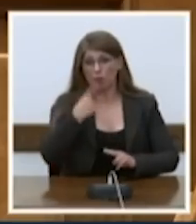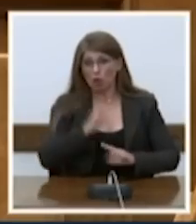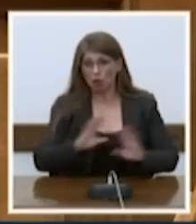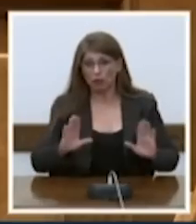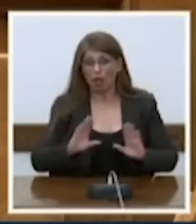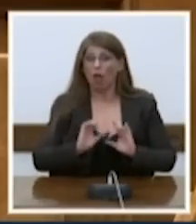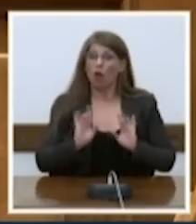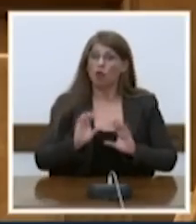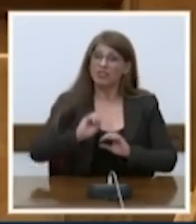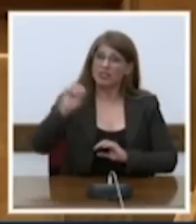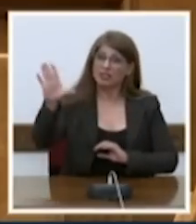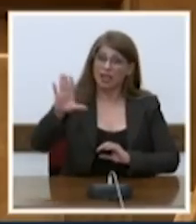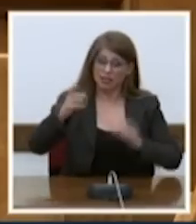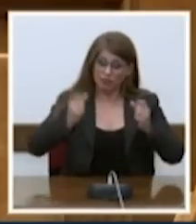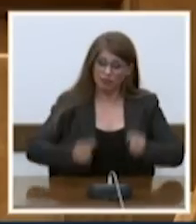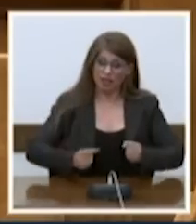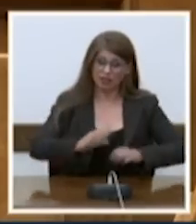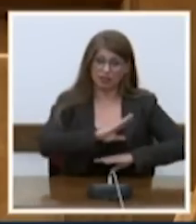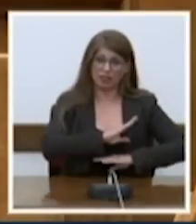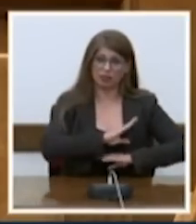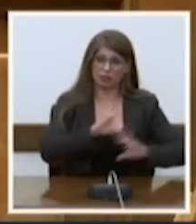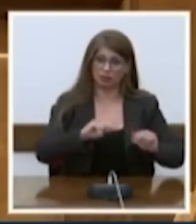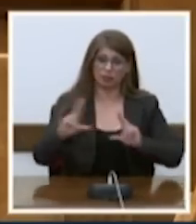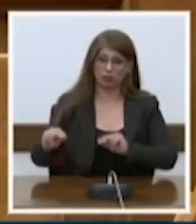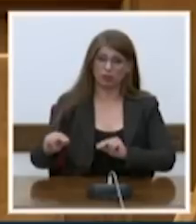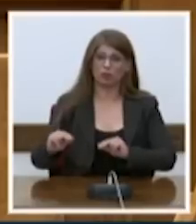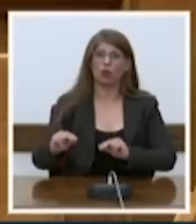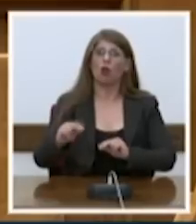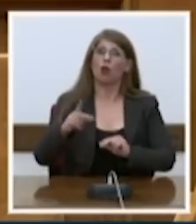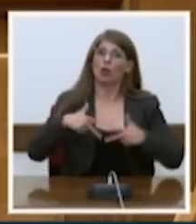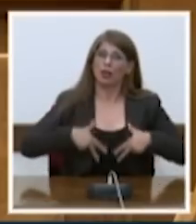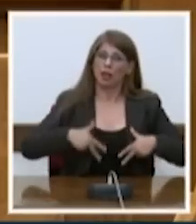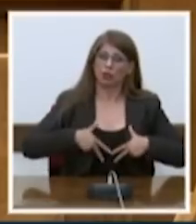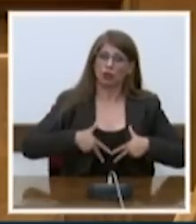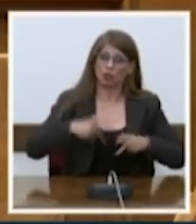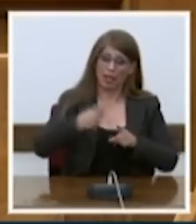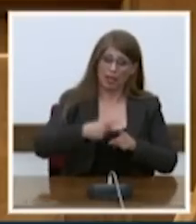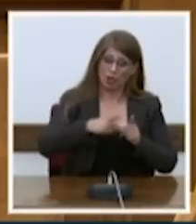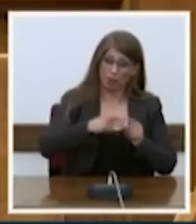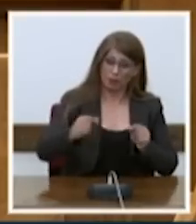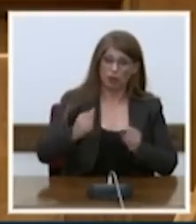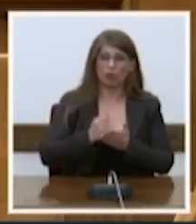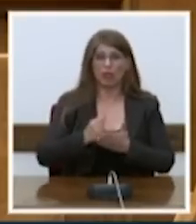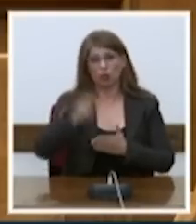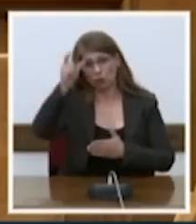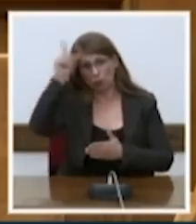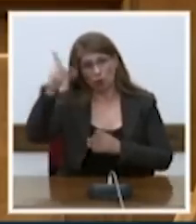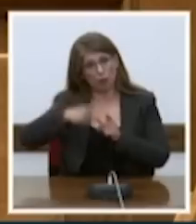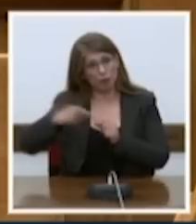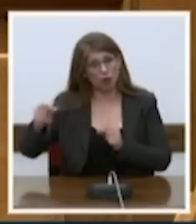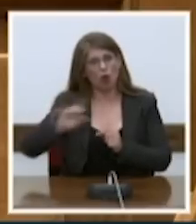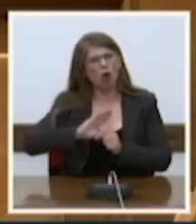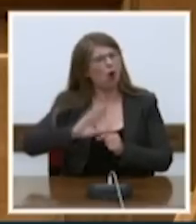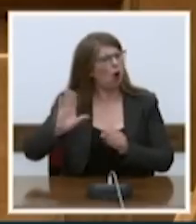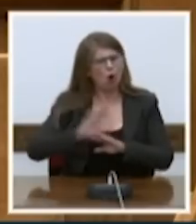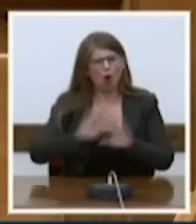ξένες βάσεις και στρατεύματα, κοινή πατρίδα Ελληνοκυπρίων και Τουρκοκυπρίων, χωρίς ξένους εγγυητές και προστάτες, με